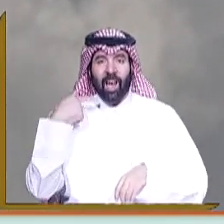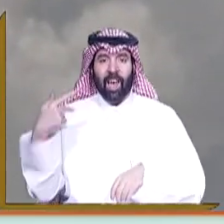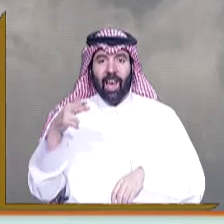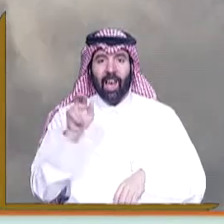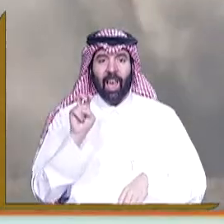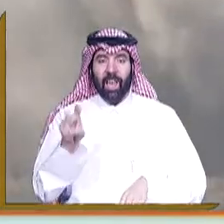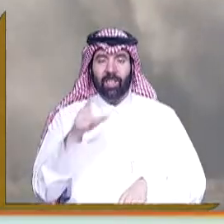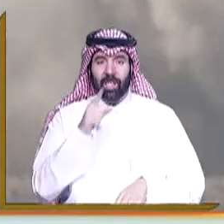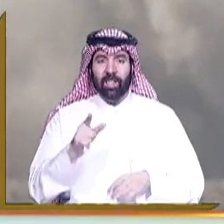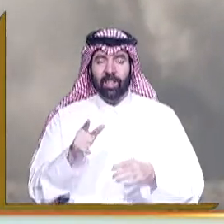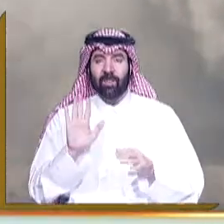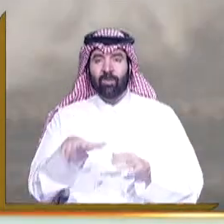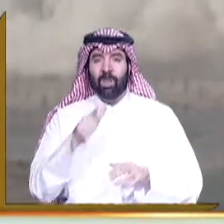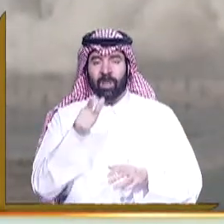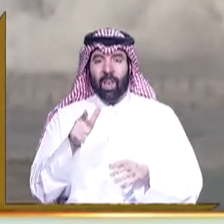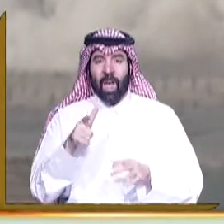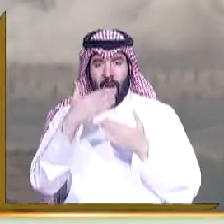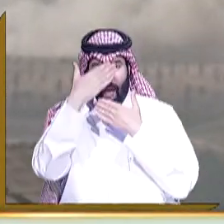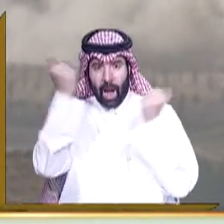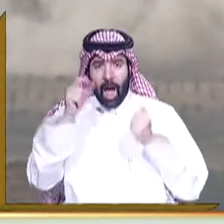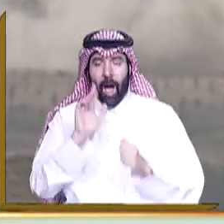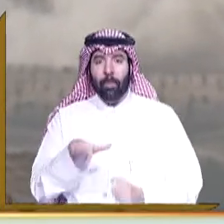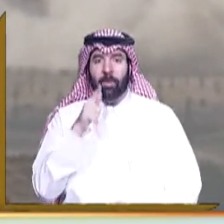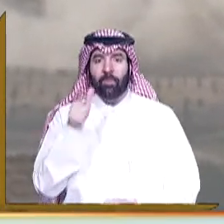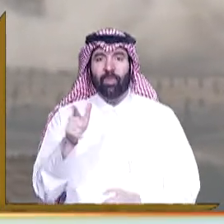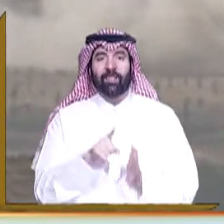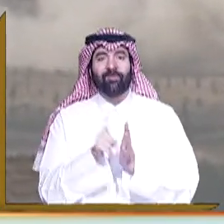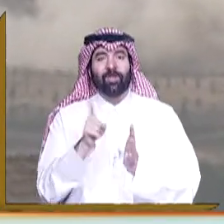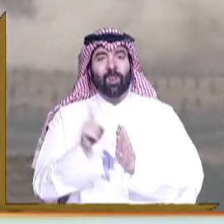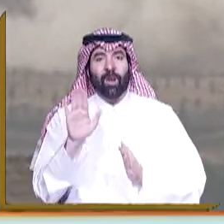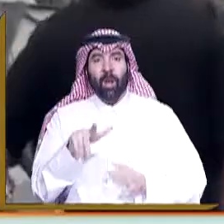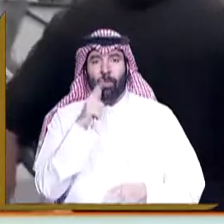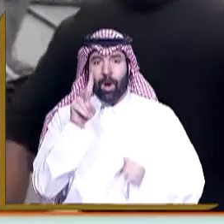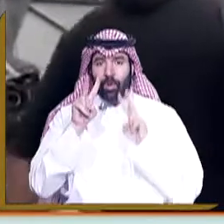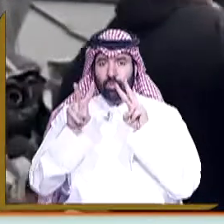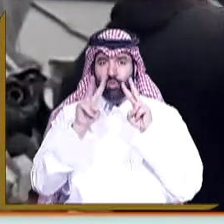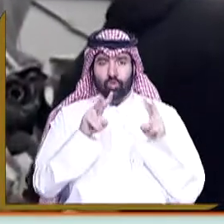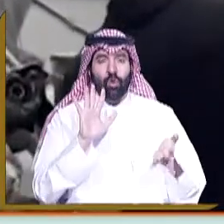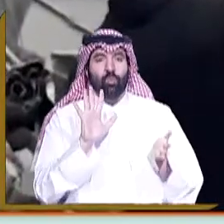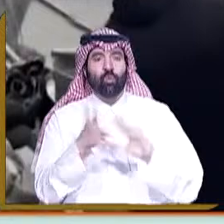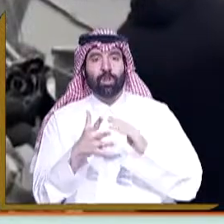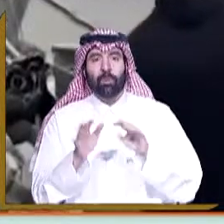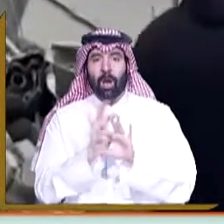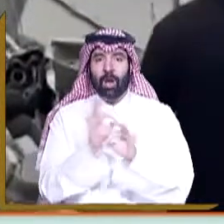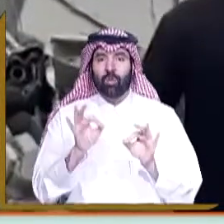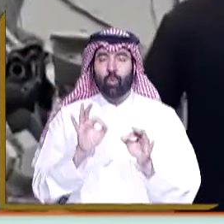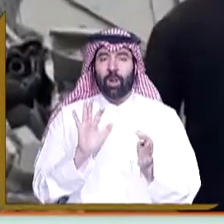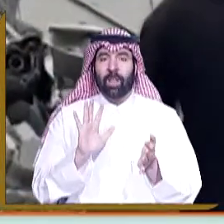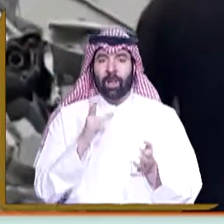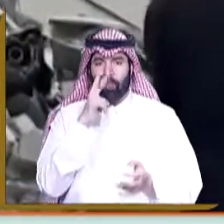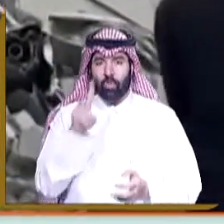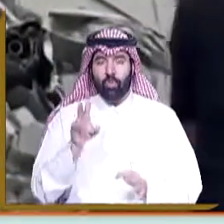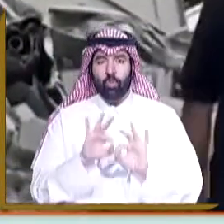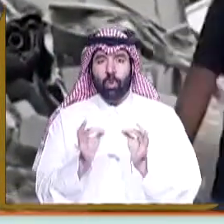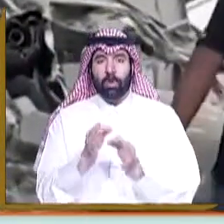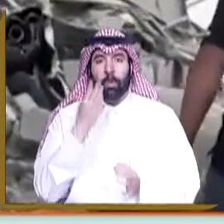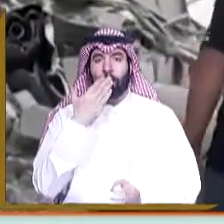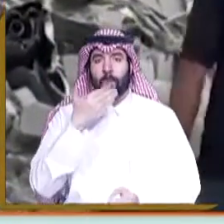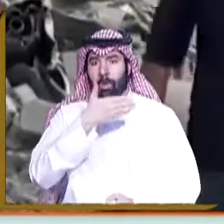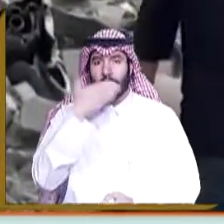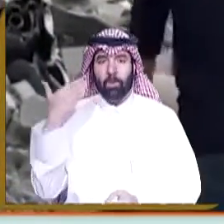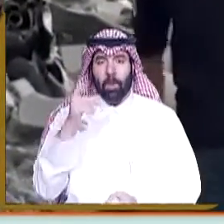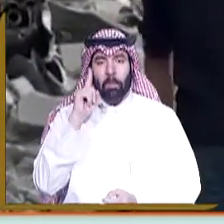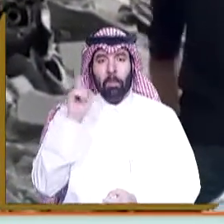حرب ترتكبها قوات الاحتلال الإسرائيلي تحت مرأى ومسمع المجتمع الدولي الذي